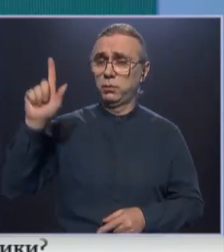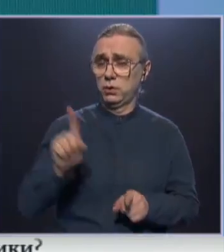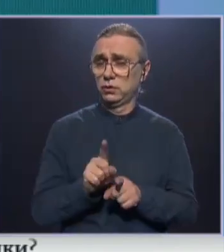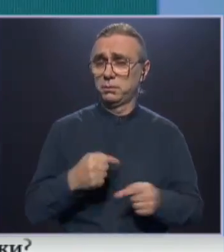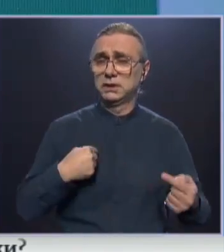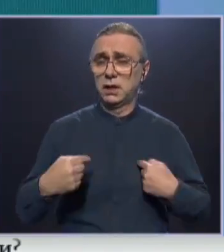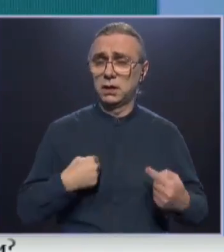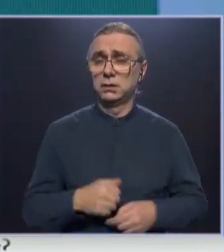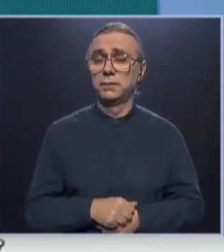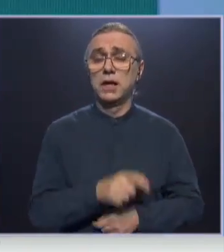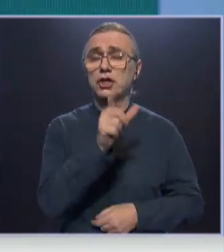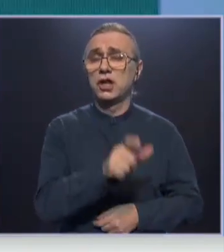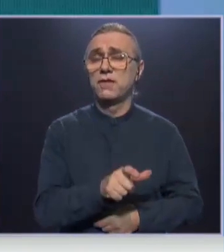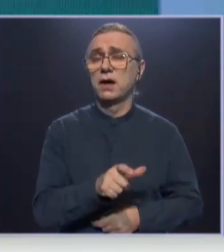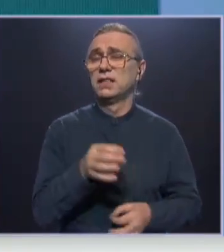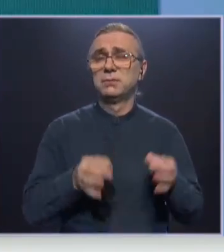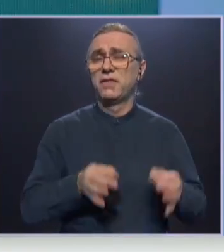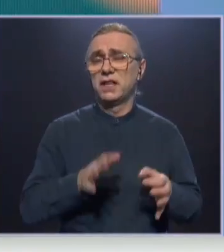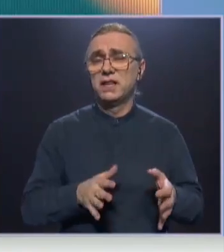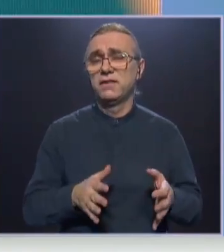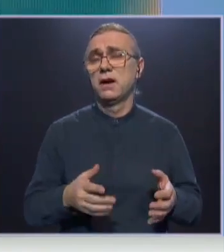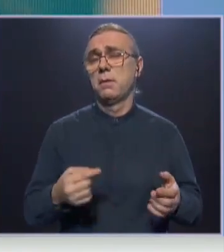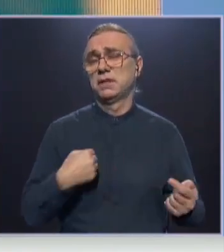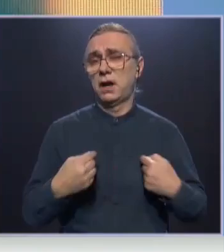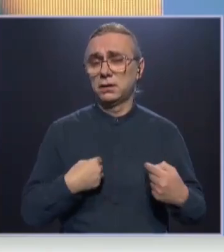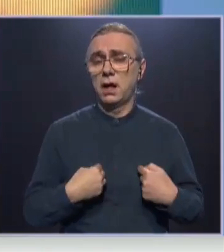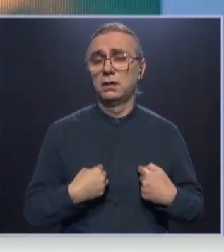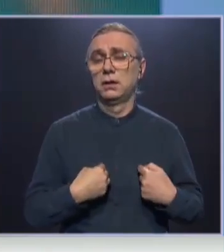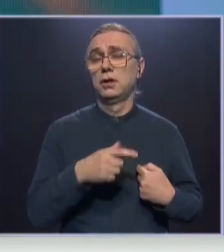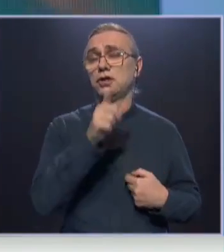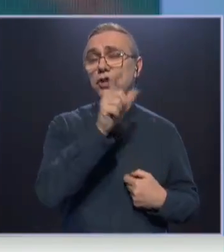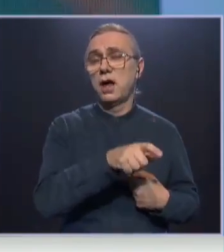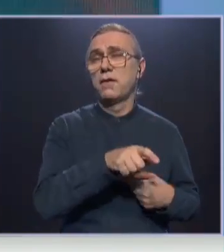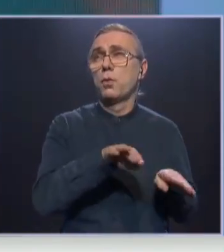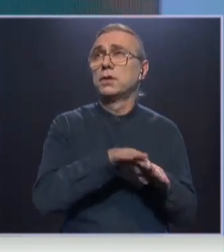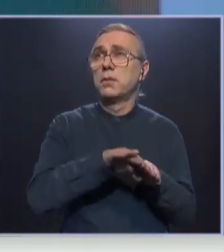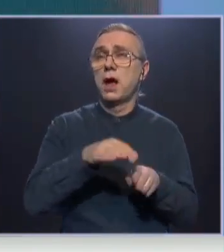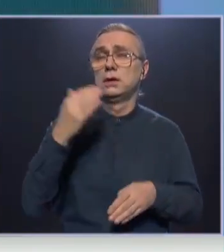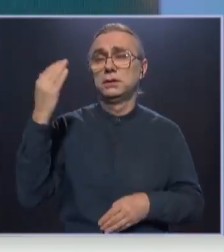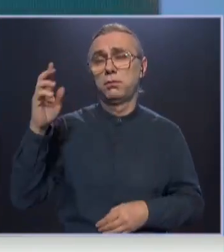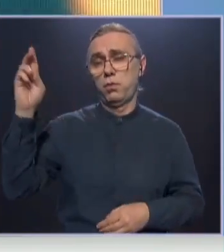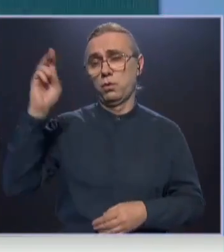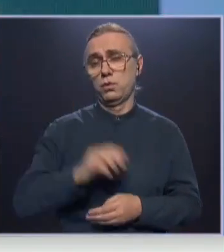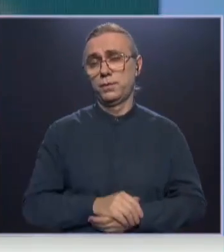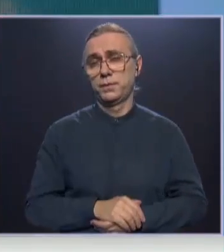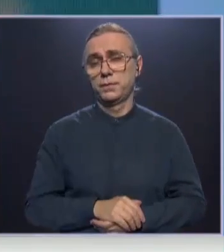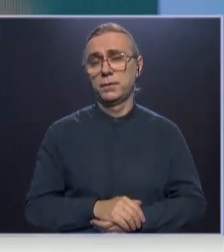пострадавший несправедливо, он самому Богу уподобляется. Я уверен в милосердии Божьей к таким людям.